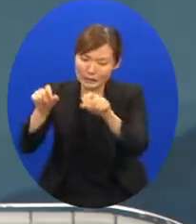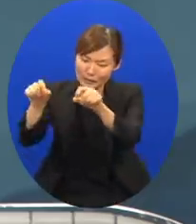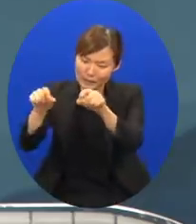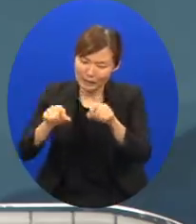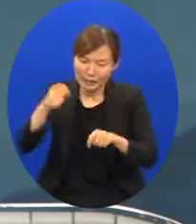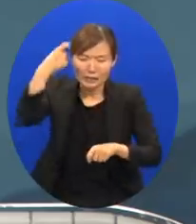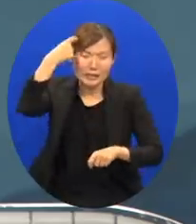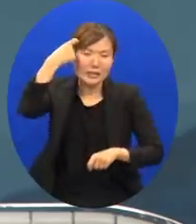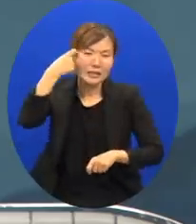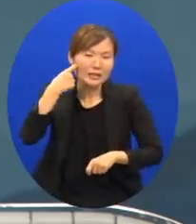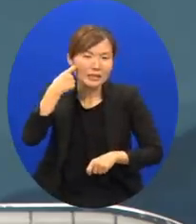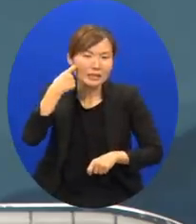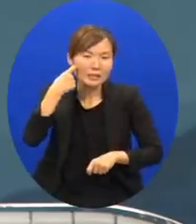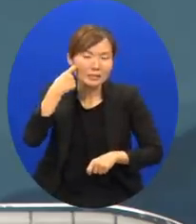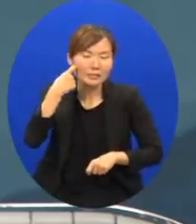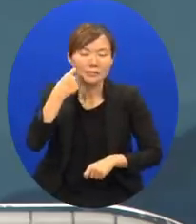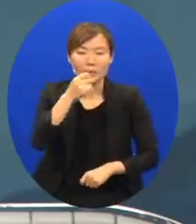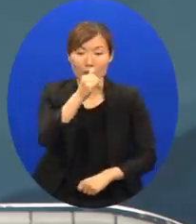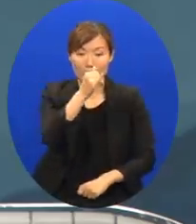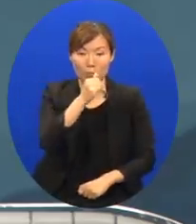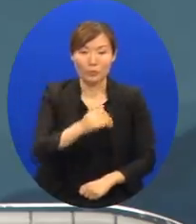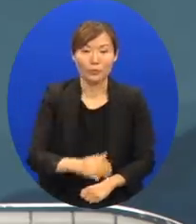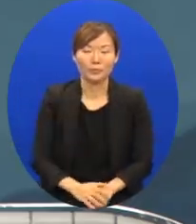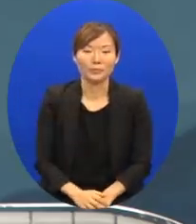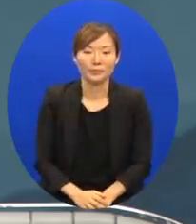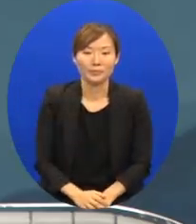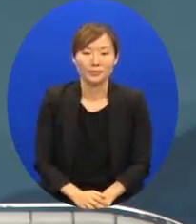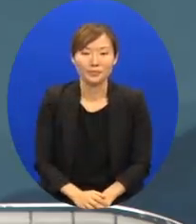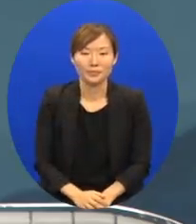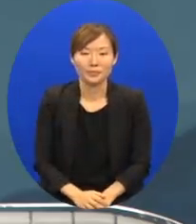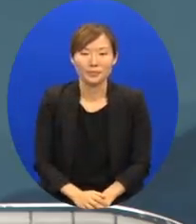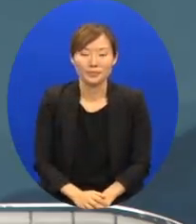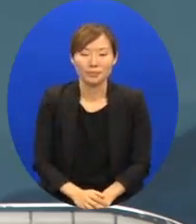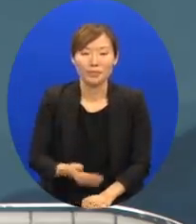느껴질 정도입니다 그런데 여러분